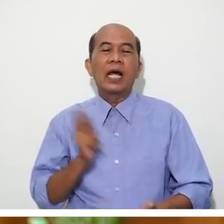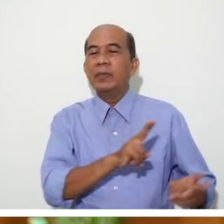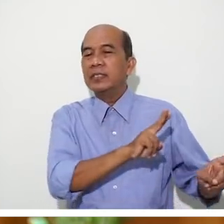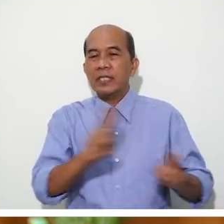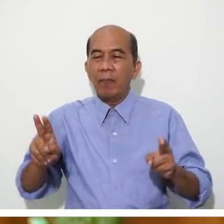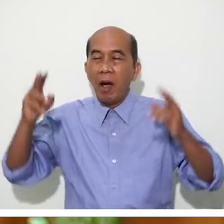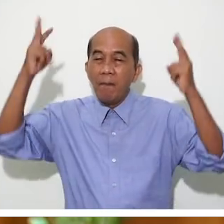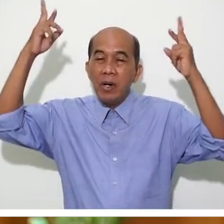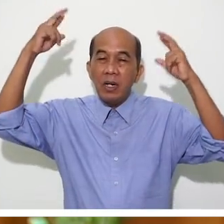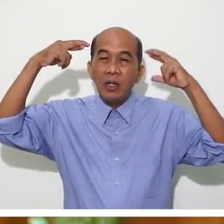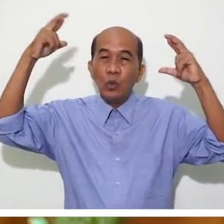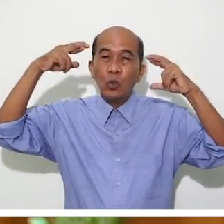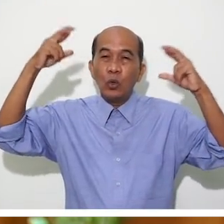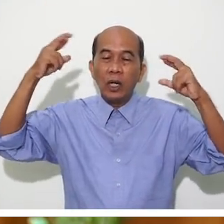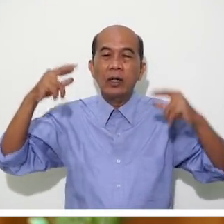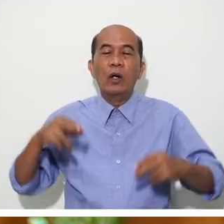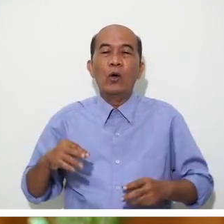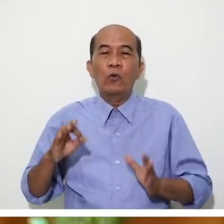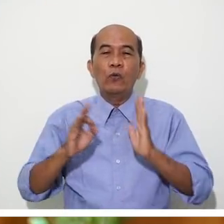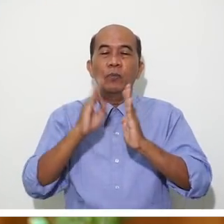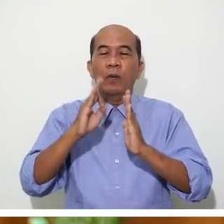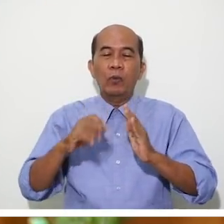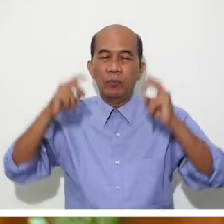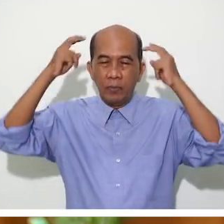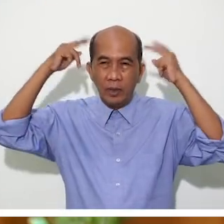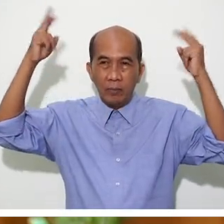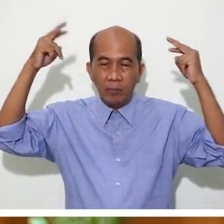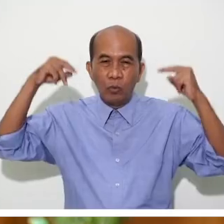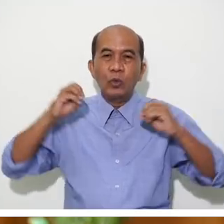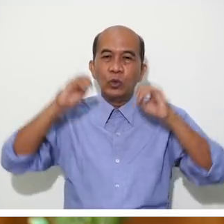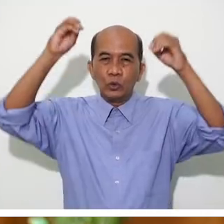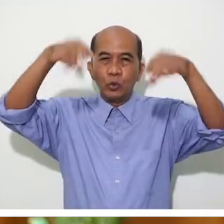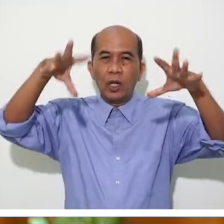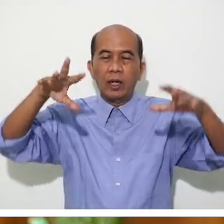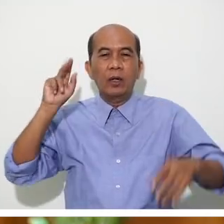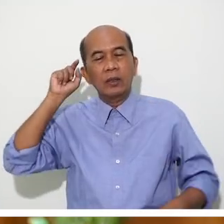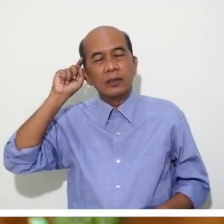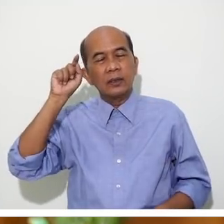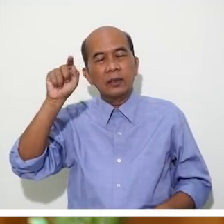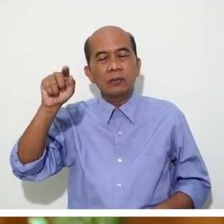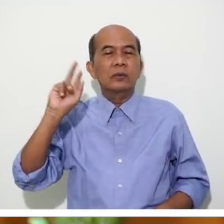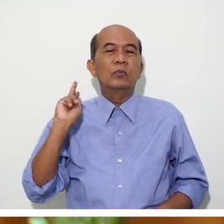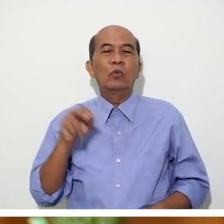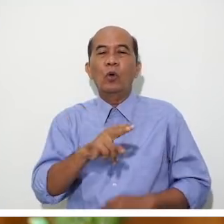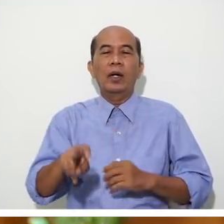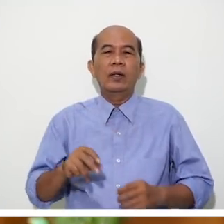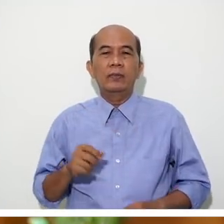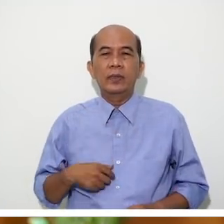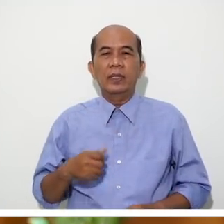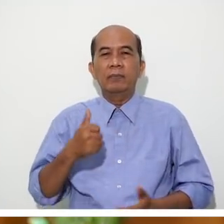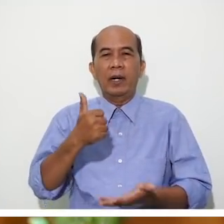untuk merenungkan firman-Mu, hikmat-Mu Engkau curahkan bagi kami semua, sehingga kami mampu merenungkan firman-Mu dengan